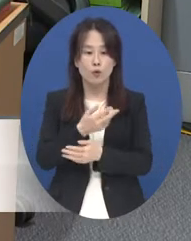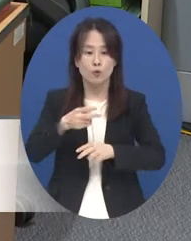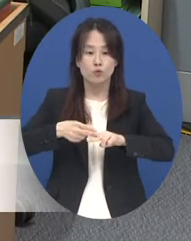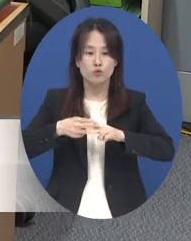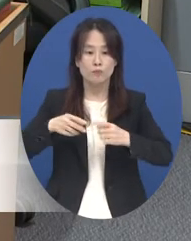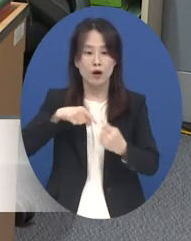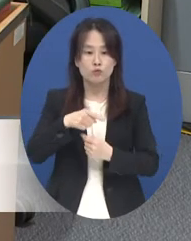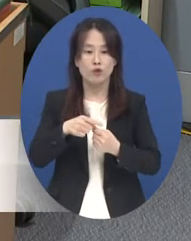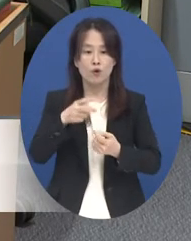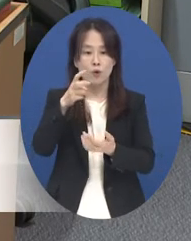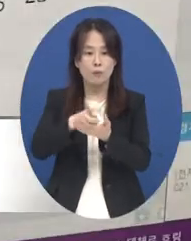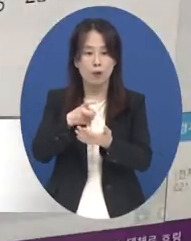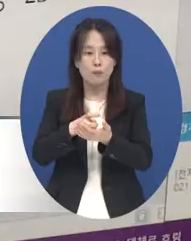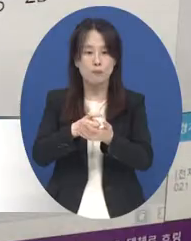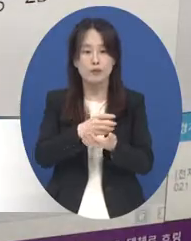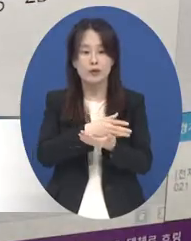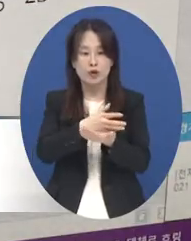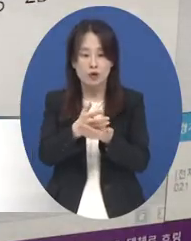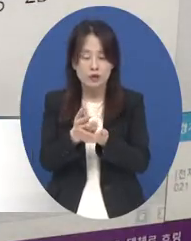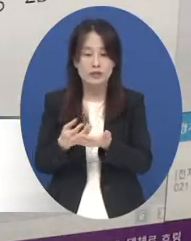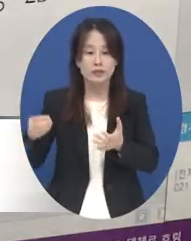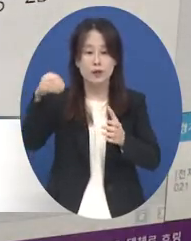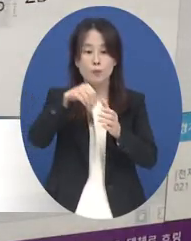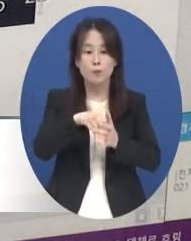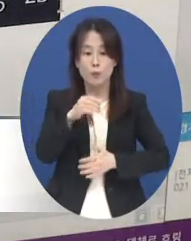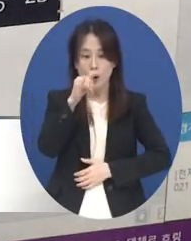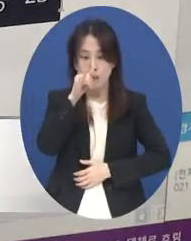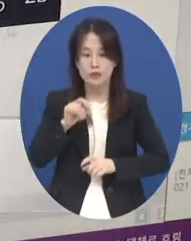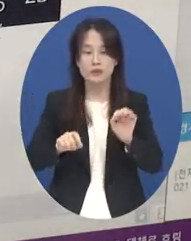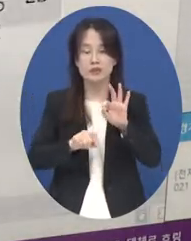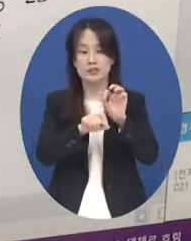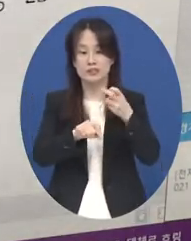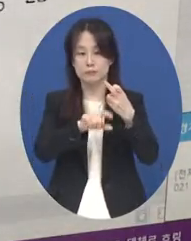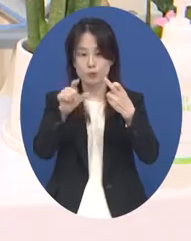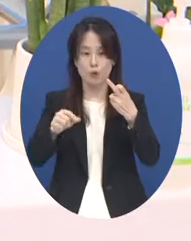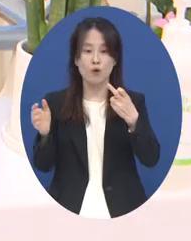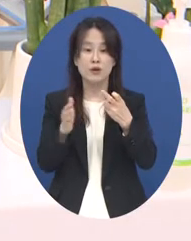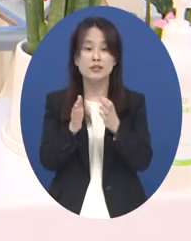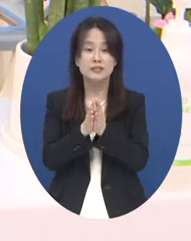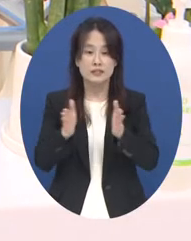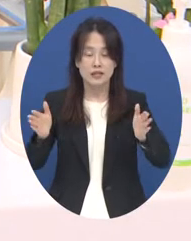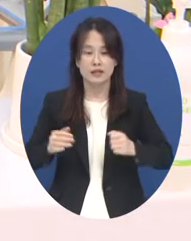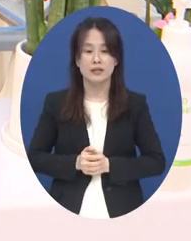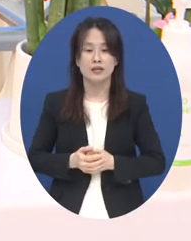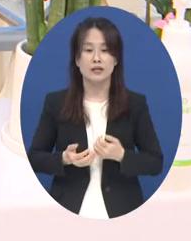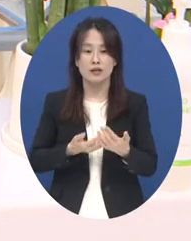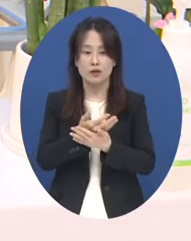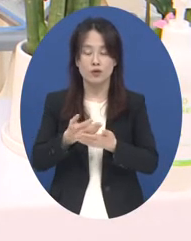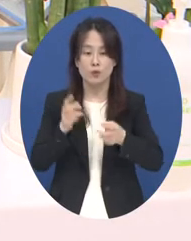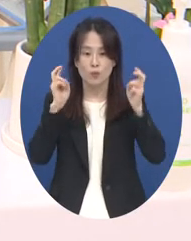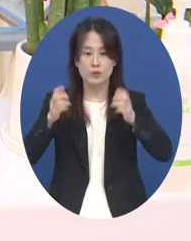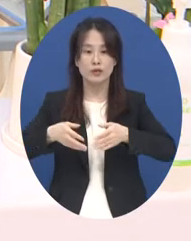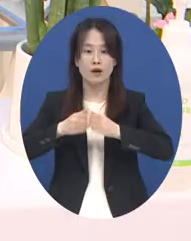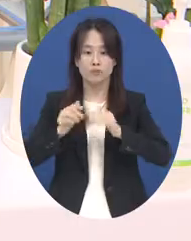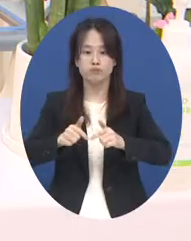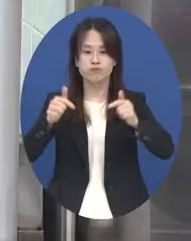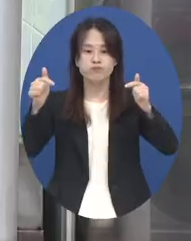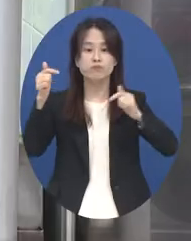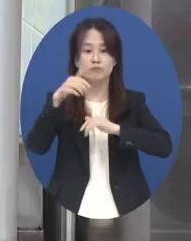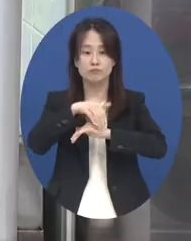공유주방 운영업 신설 등 내용을 담은 식품위생법은 오는 12월 시행돼 공유주방을 활용한 업소들이 확대될